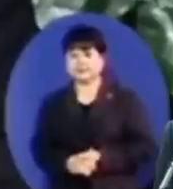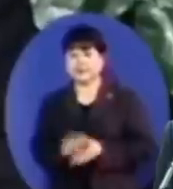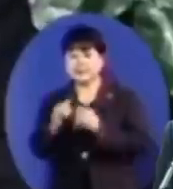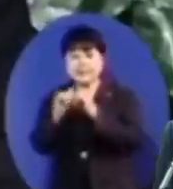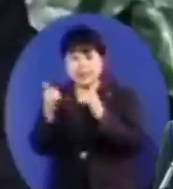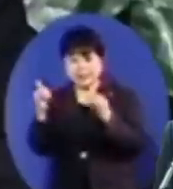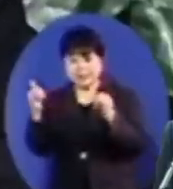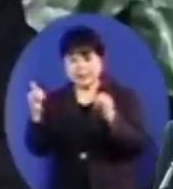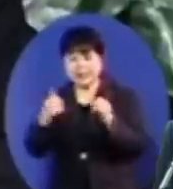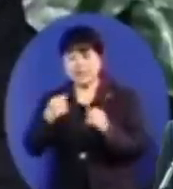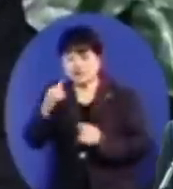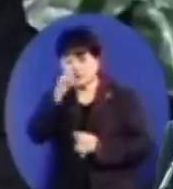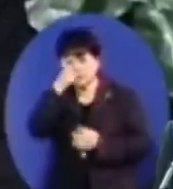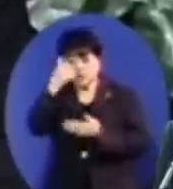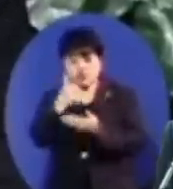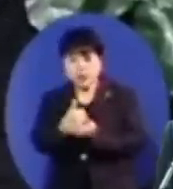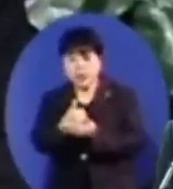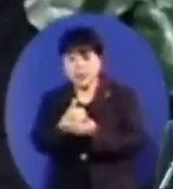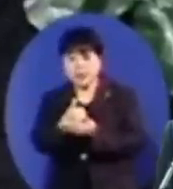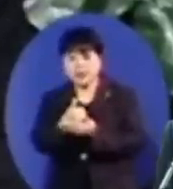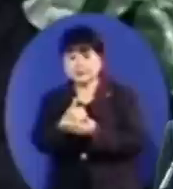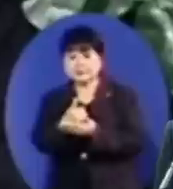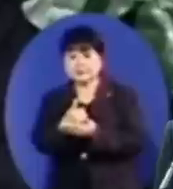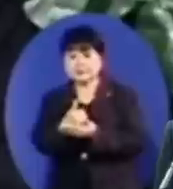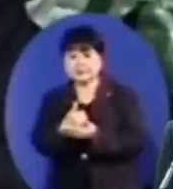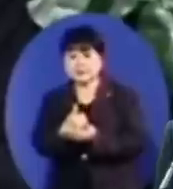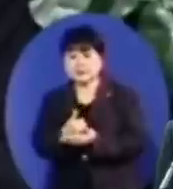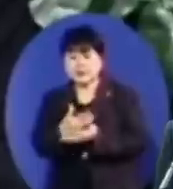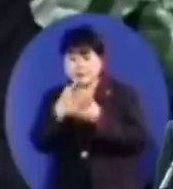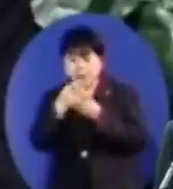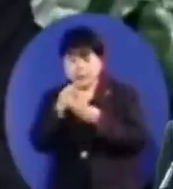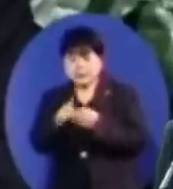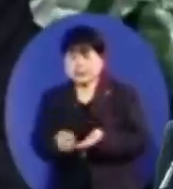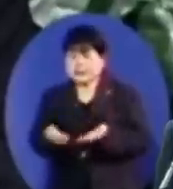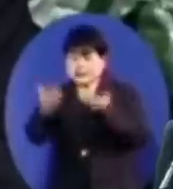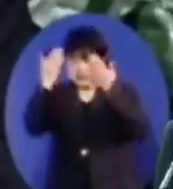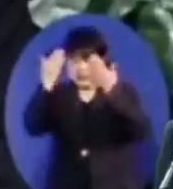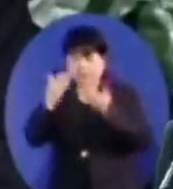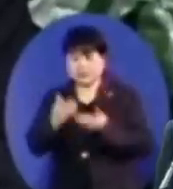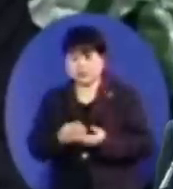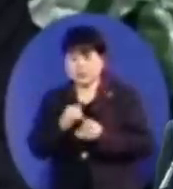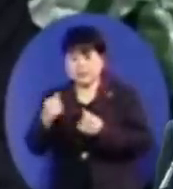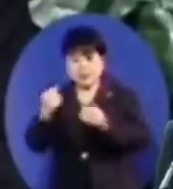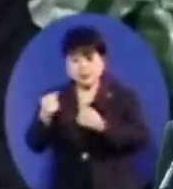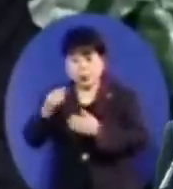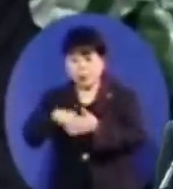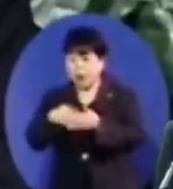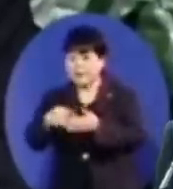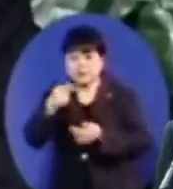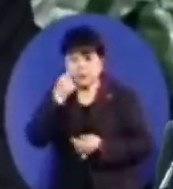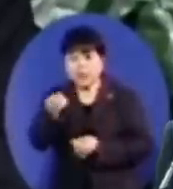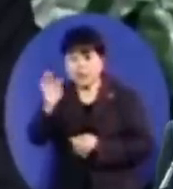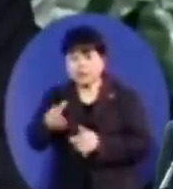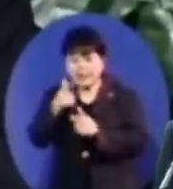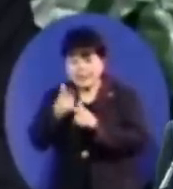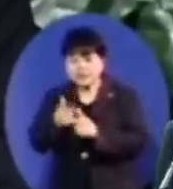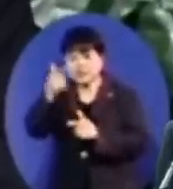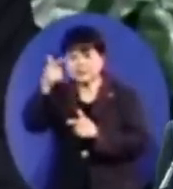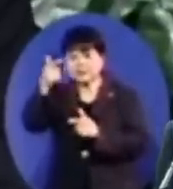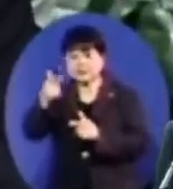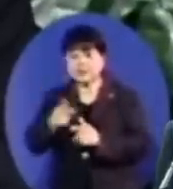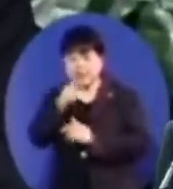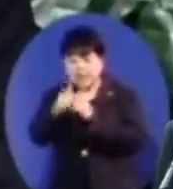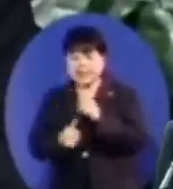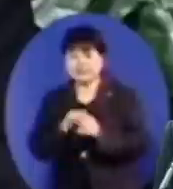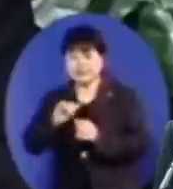인간이 가지고 있는 죄는 억만 년이 지나도 인간의 힘으로는 못 갚습니다. 그러나 예수님은